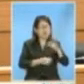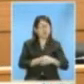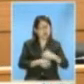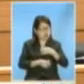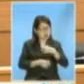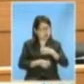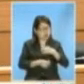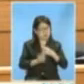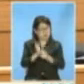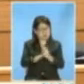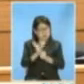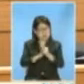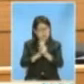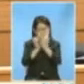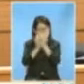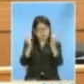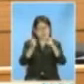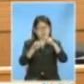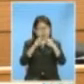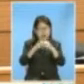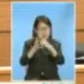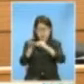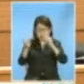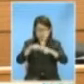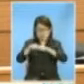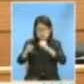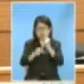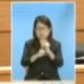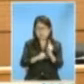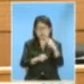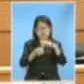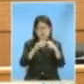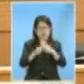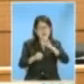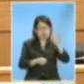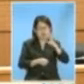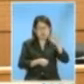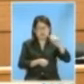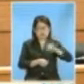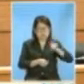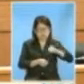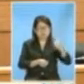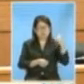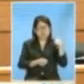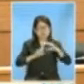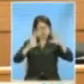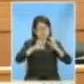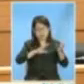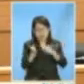หน้าแก้ทั้งฉบับจะมีปัญหาถูกยื่นตีความอีกได้ทำให้รัฐบาลล้ม